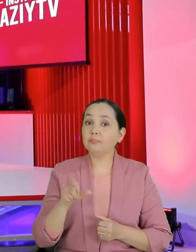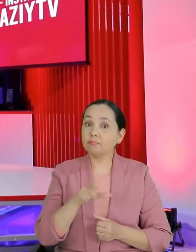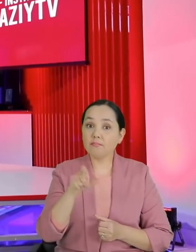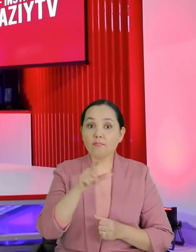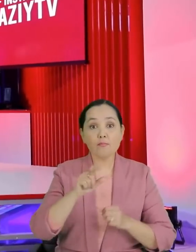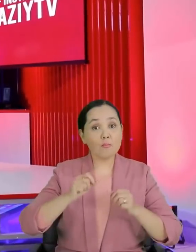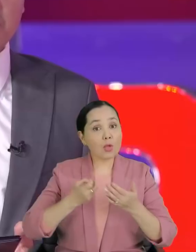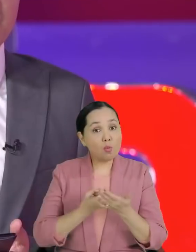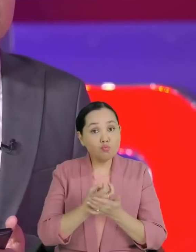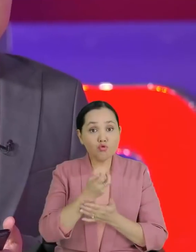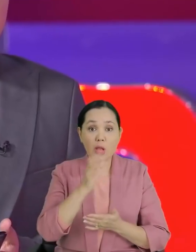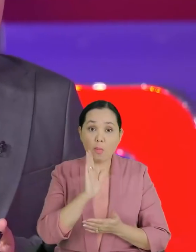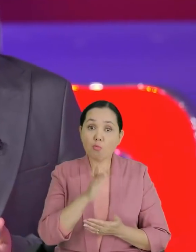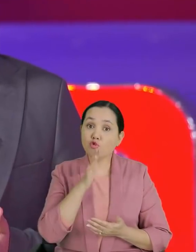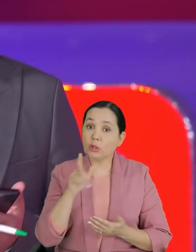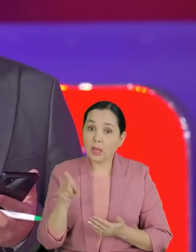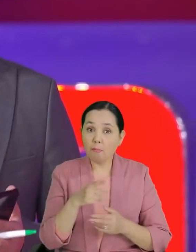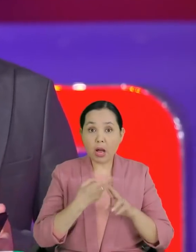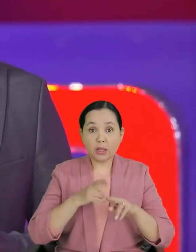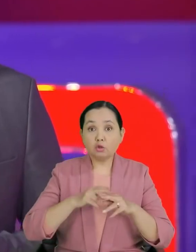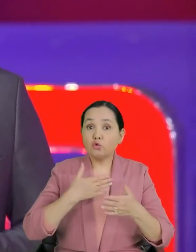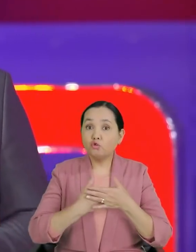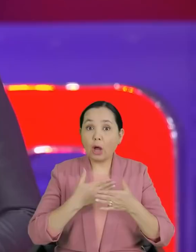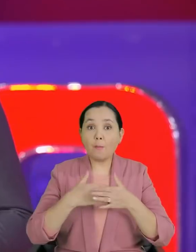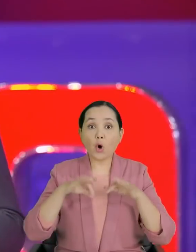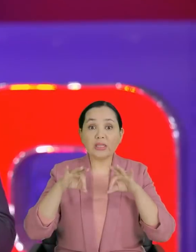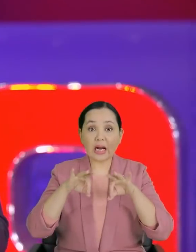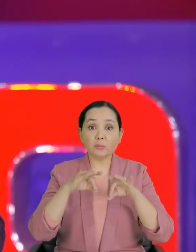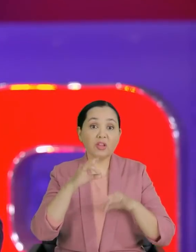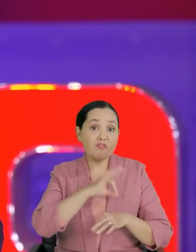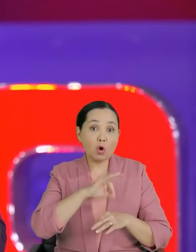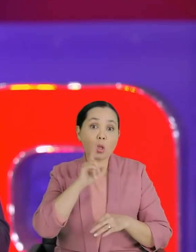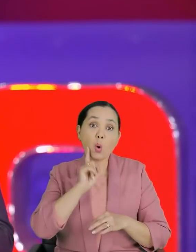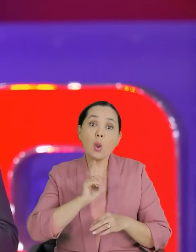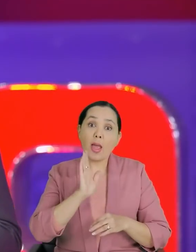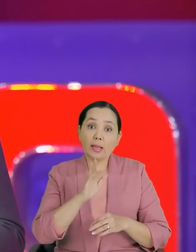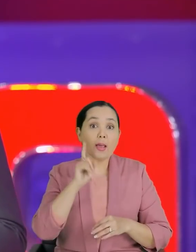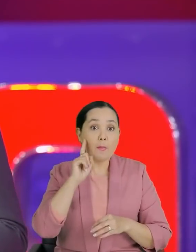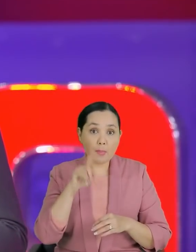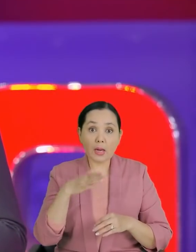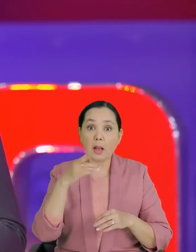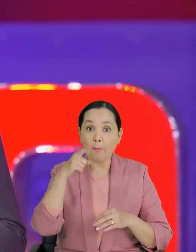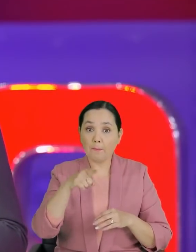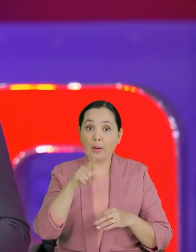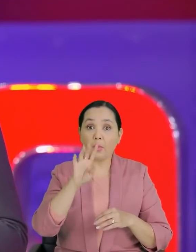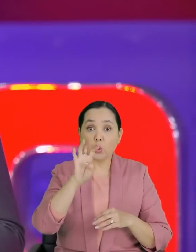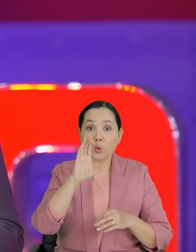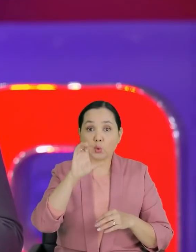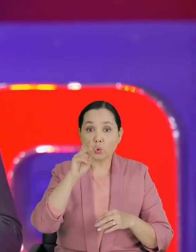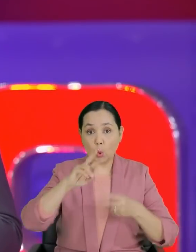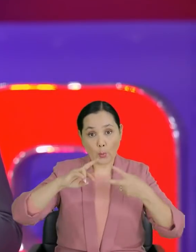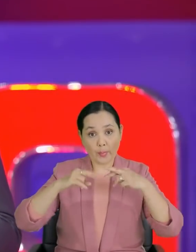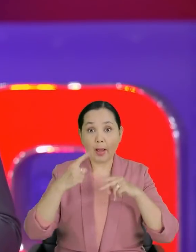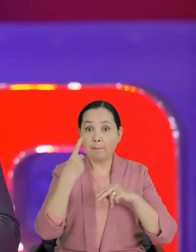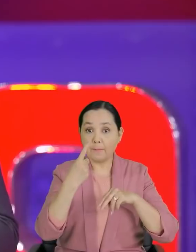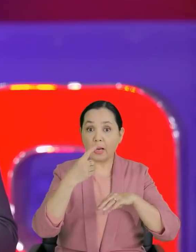Yo'llarning muzlama bo'layotgan paytida mana shu jamoat transportdan foydalanish ko'pchilik uchun qulay ekanini hamma yaxshi biladi va 1400 so'm evaziga